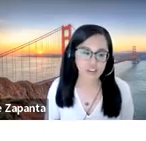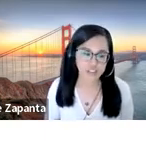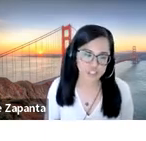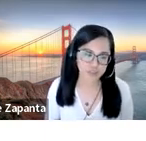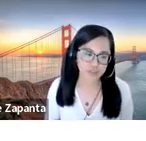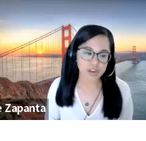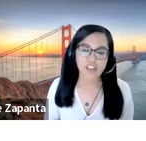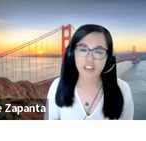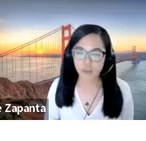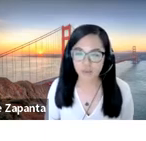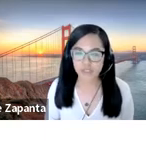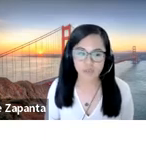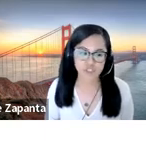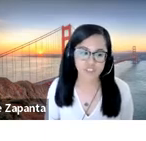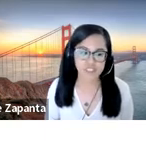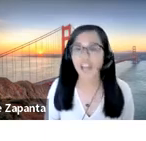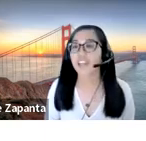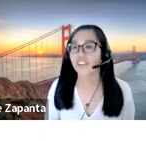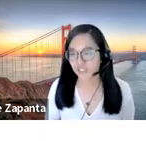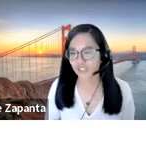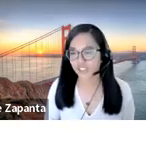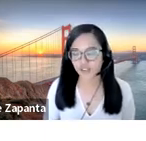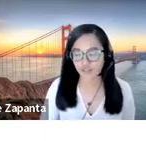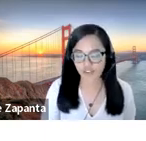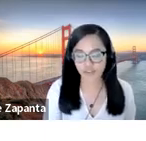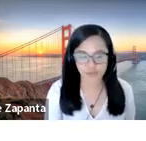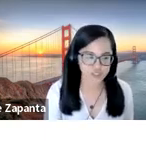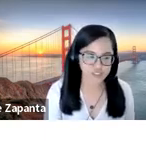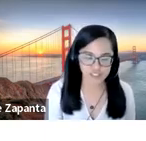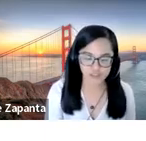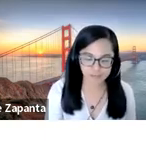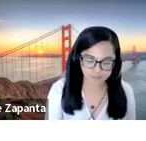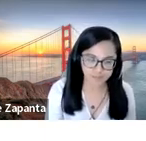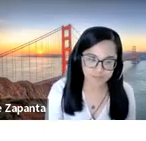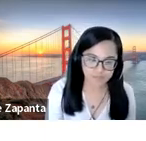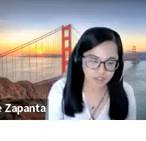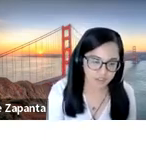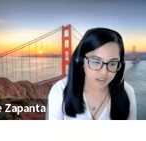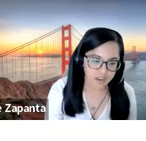Carly Shearer, the employment specialist at Alta California Regional Center.